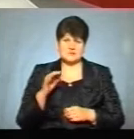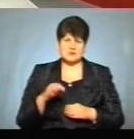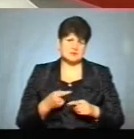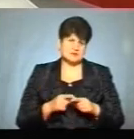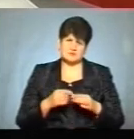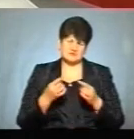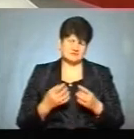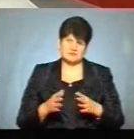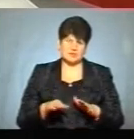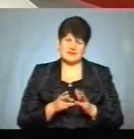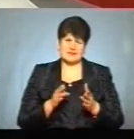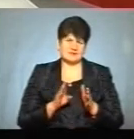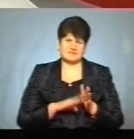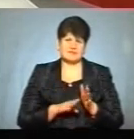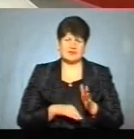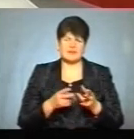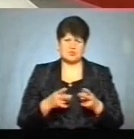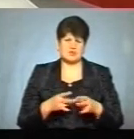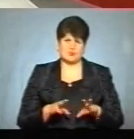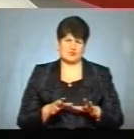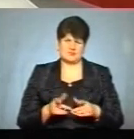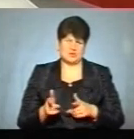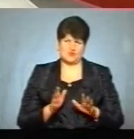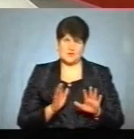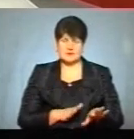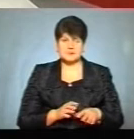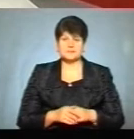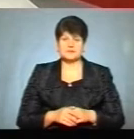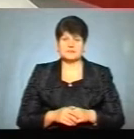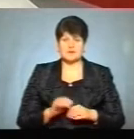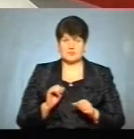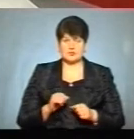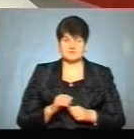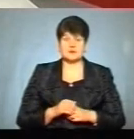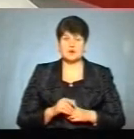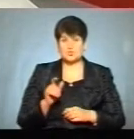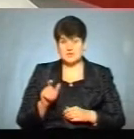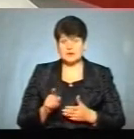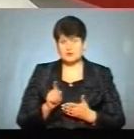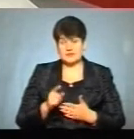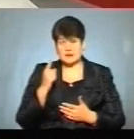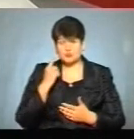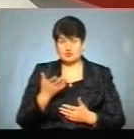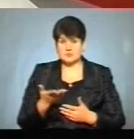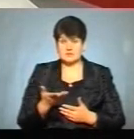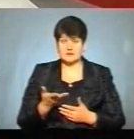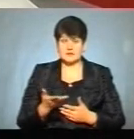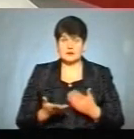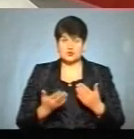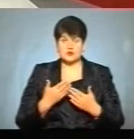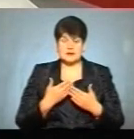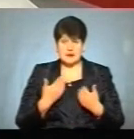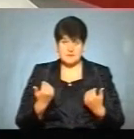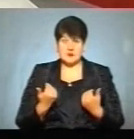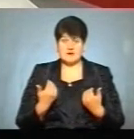професії, такі, які не потребують якоїсь підготовки. Ну, що там можна йти. Тобто людина повинна думати, якщо нема. Якщо нема